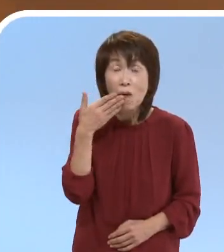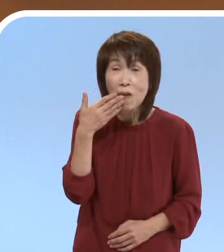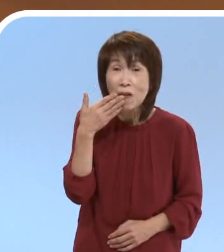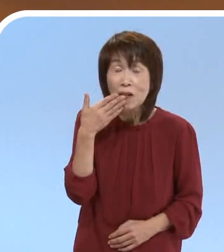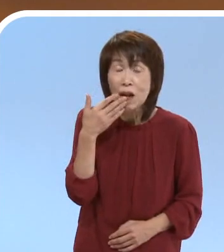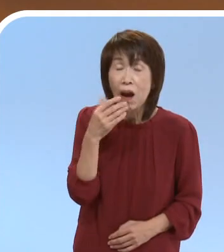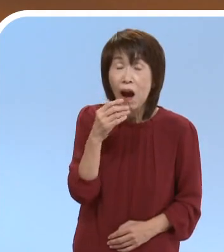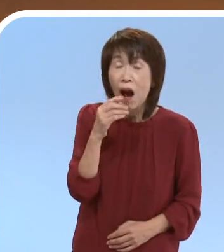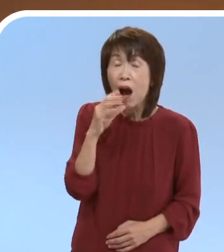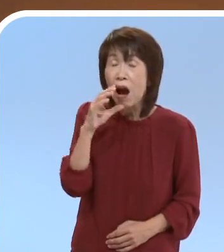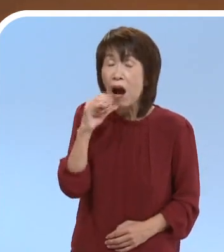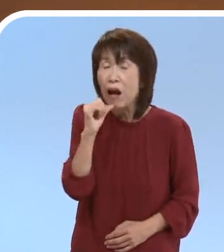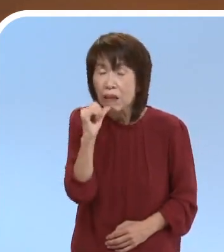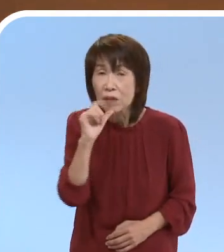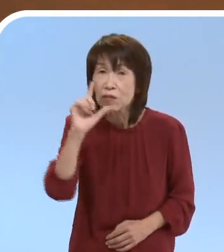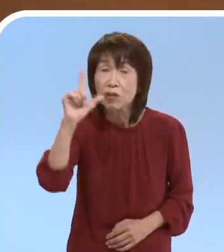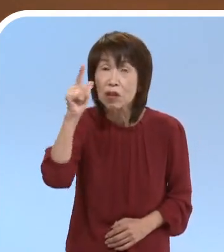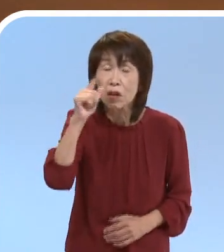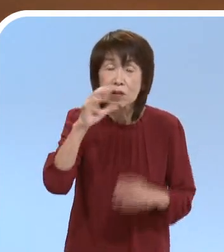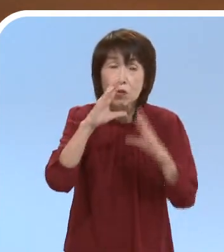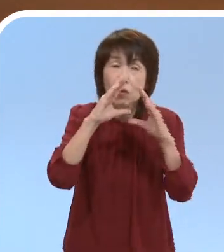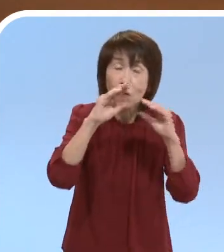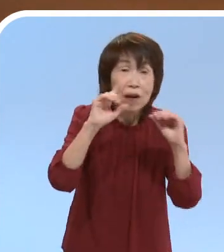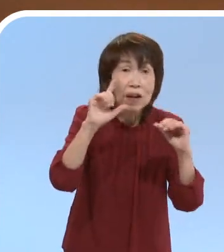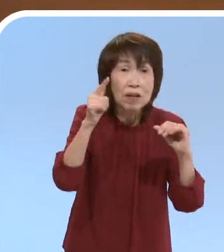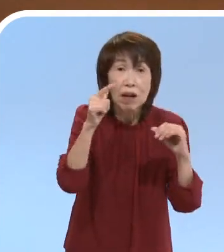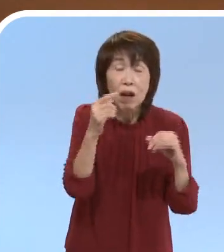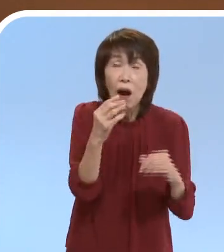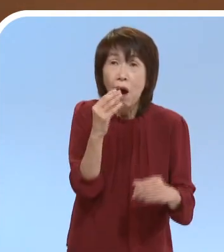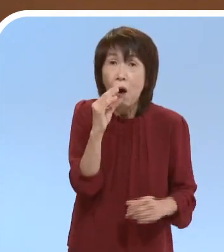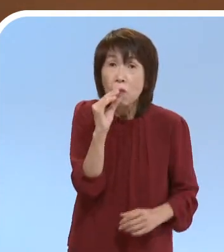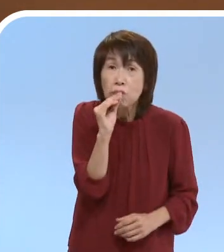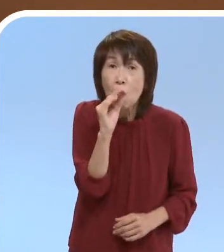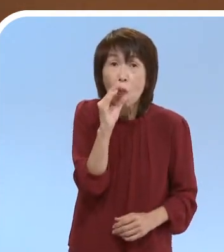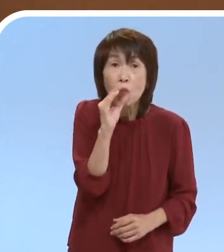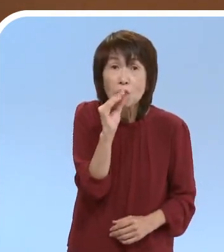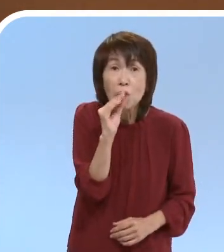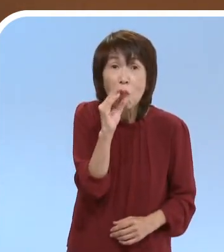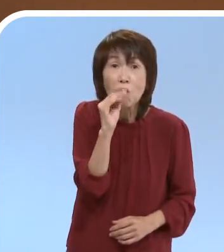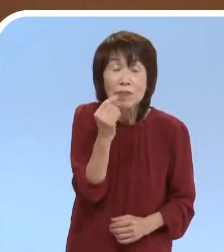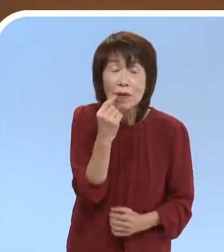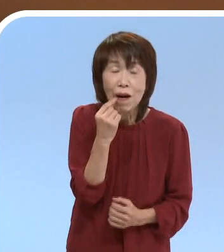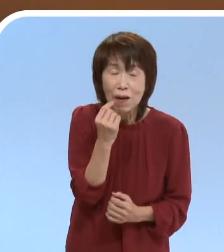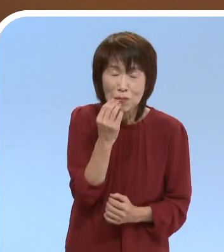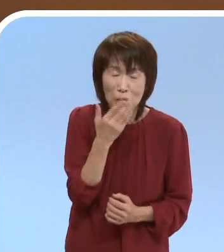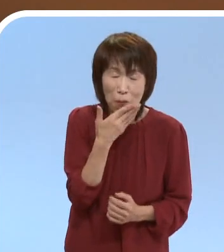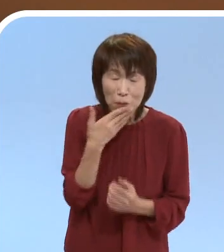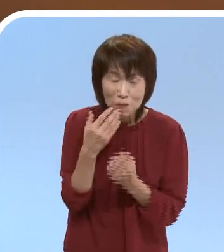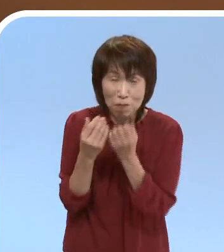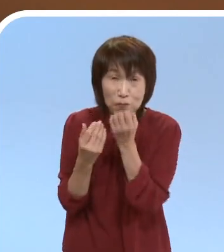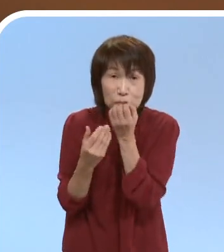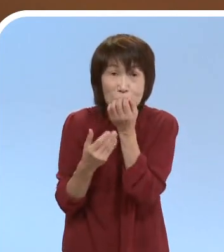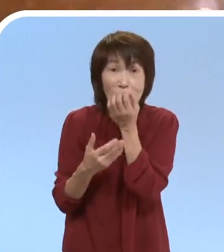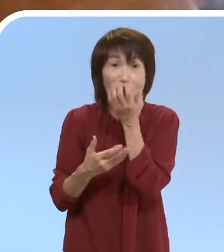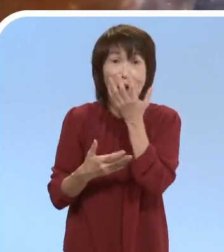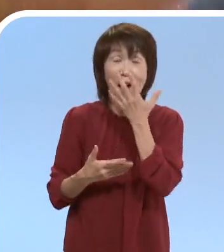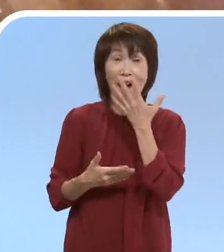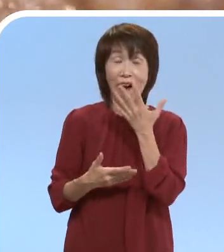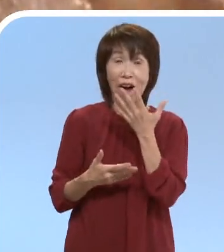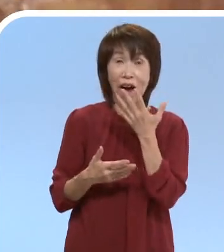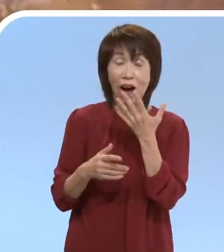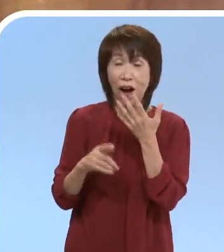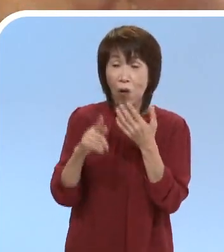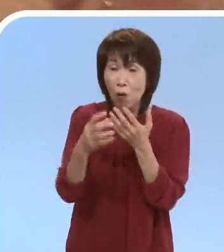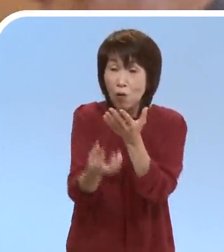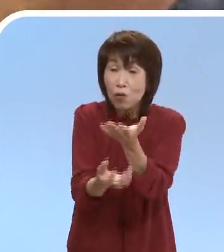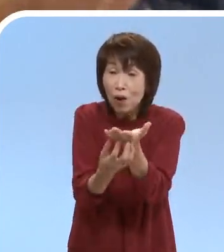り、硬、うん、すぎず柔らかすぎず、うん、しっかり歯ごたえがあって、で噛めば噛むほど旨味がすごい感じるんですよ。でまた焼